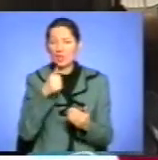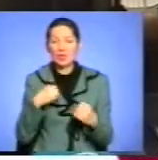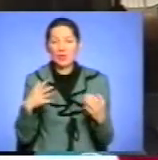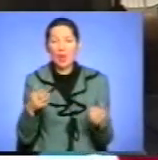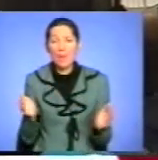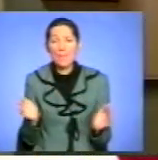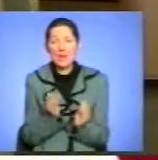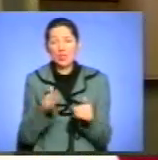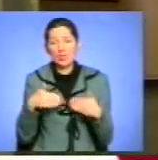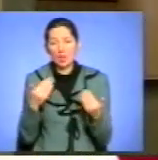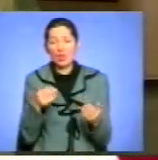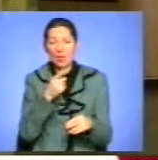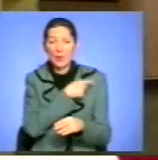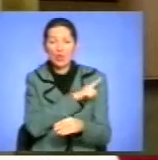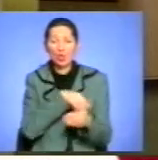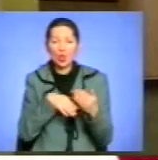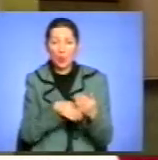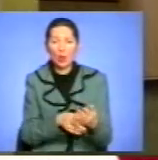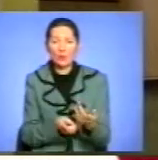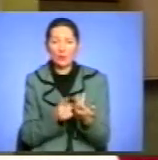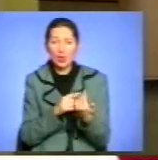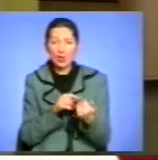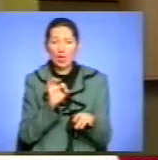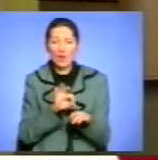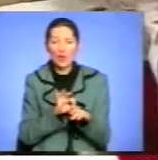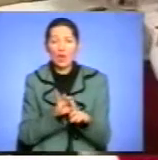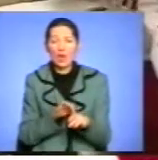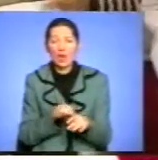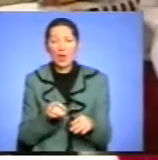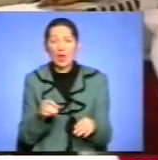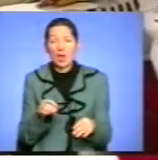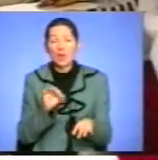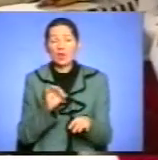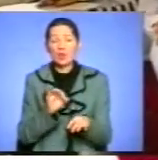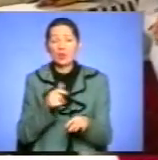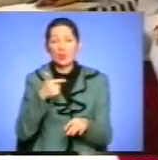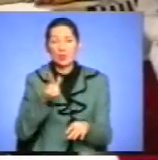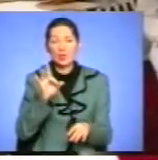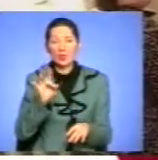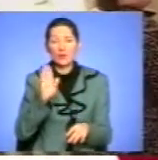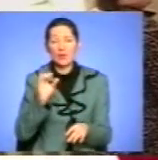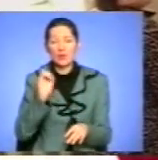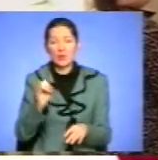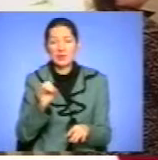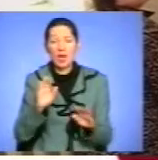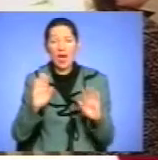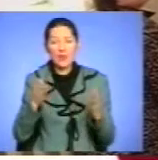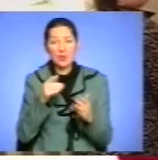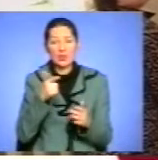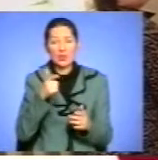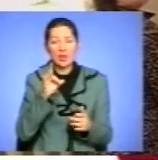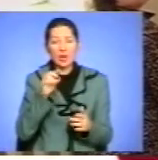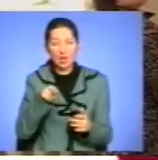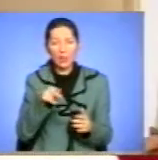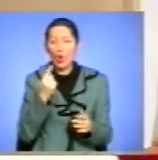медичною допомогою. Більшості хворим ставлять діагноз гостра респіраторно-вірусна інфекція. Випадки грипу одиничні. Їх